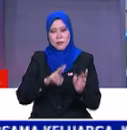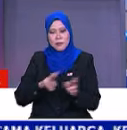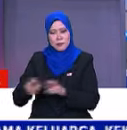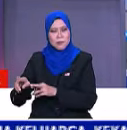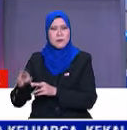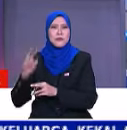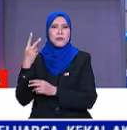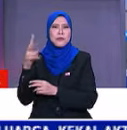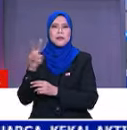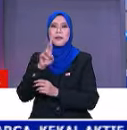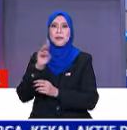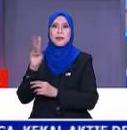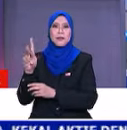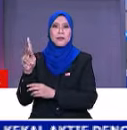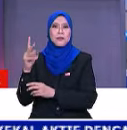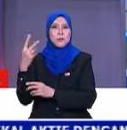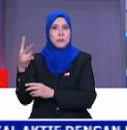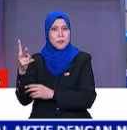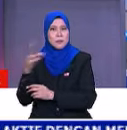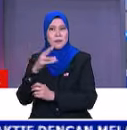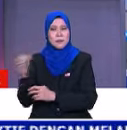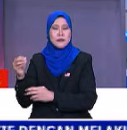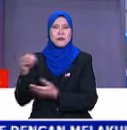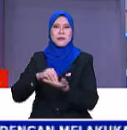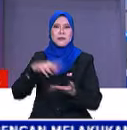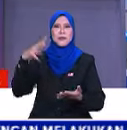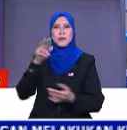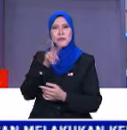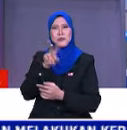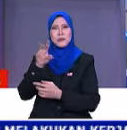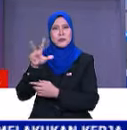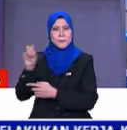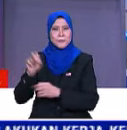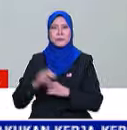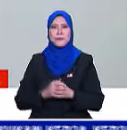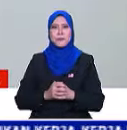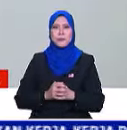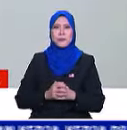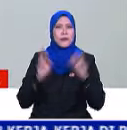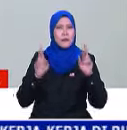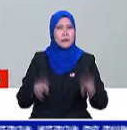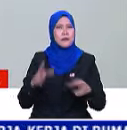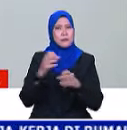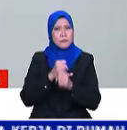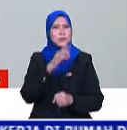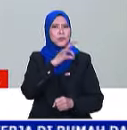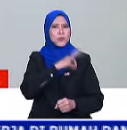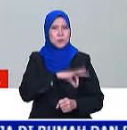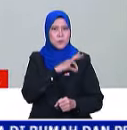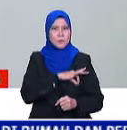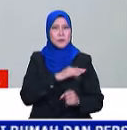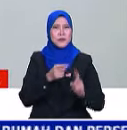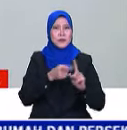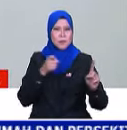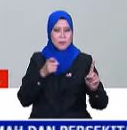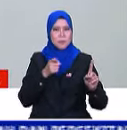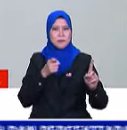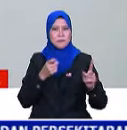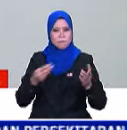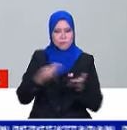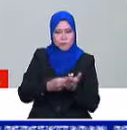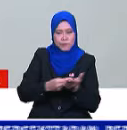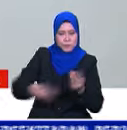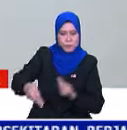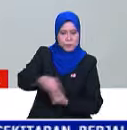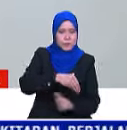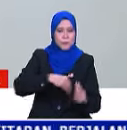Malaysia ke-12 dan wawasan kemakmuran bersama 2030. Tambahnya, rakyat akan mendapat keuntungan daripada prospek pendapatan yang